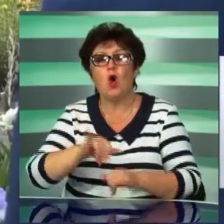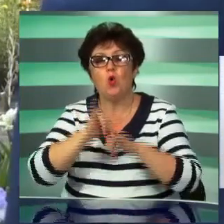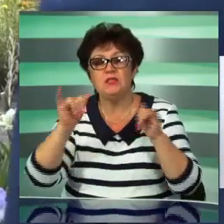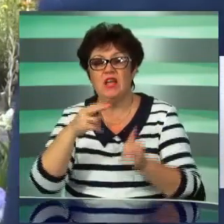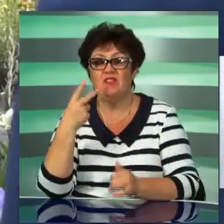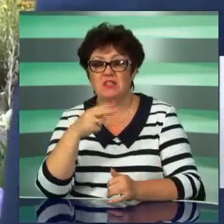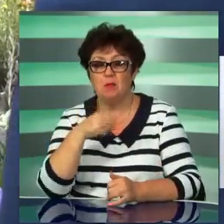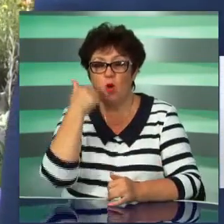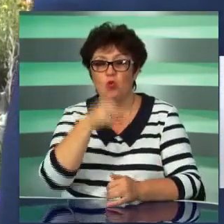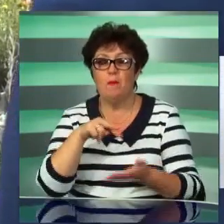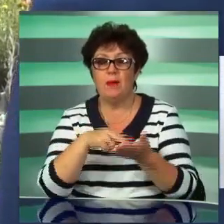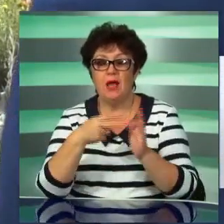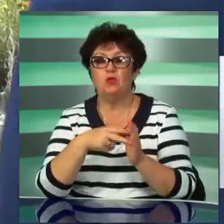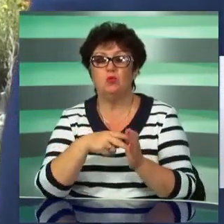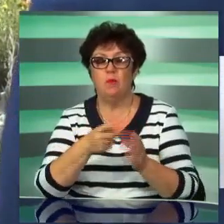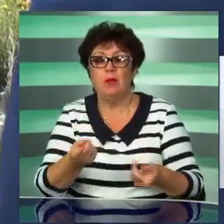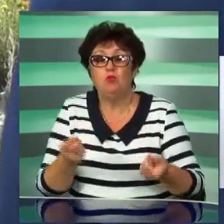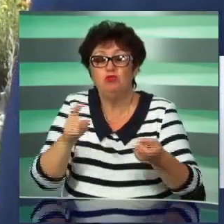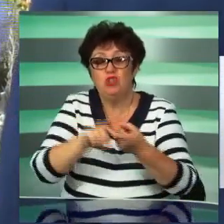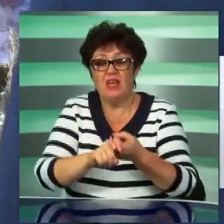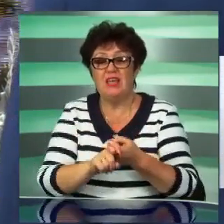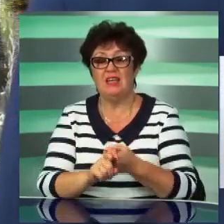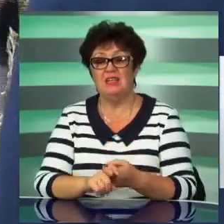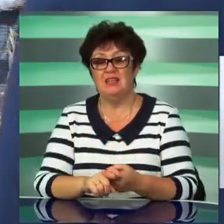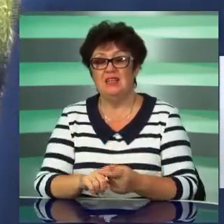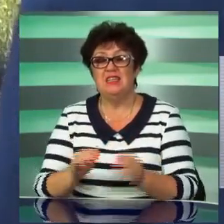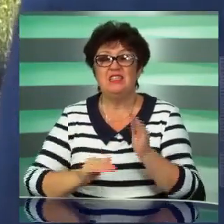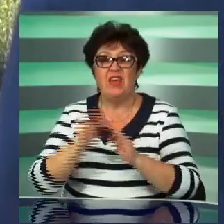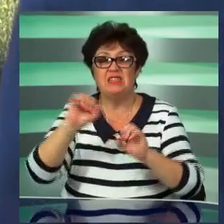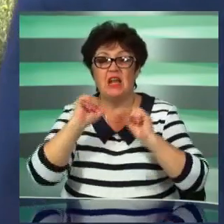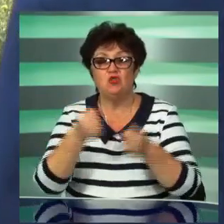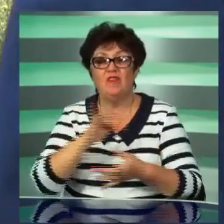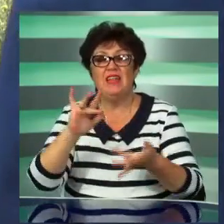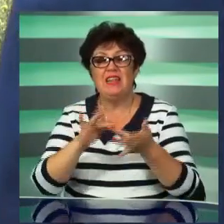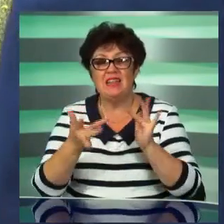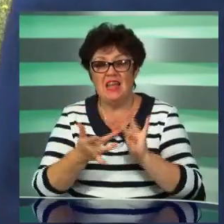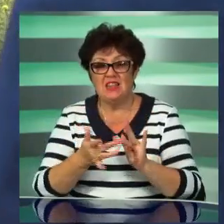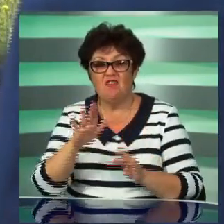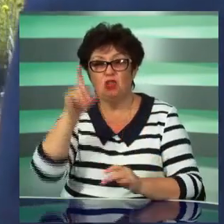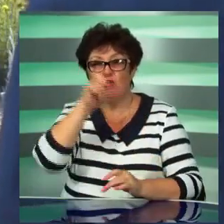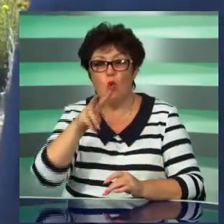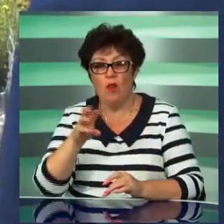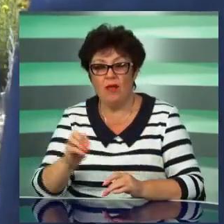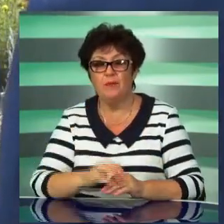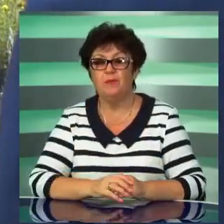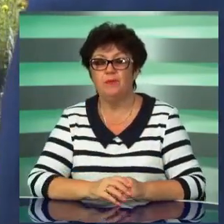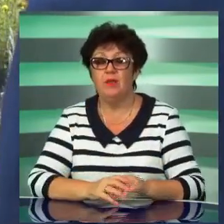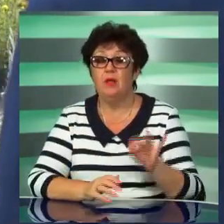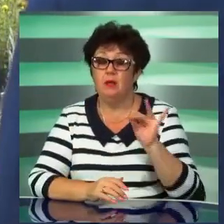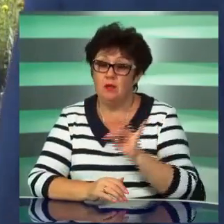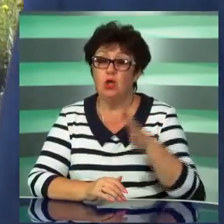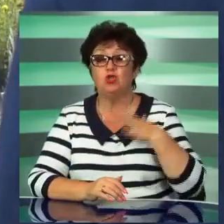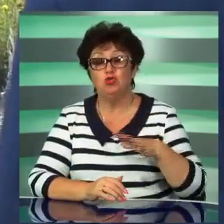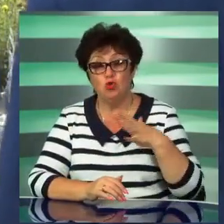году по проекту планируется подключение сверхскоростного интернета в школе. Значит, и